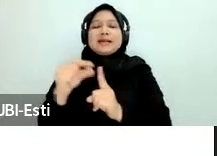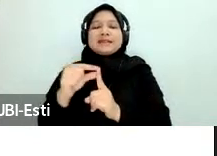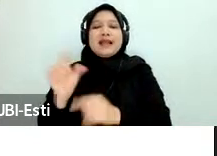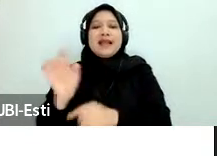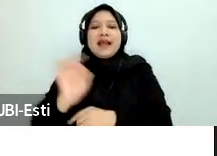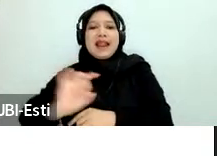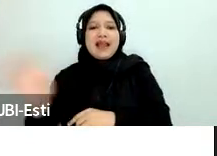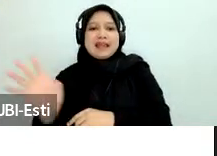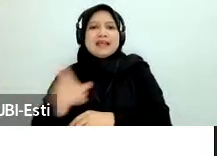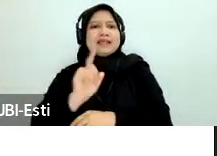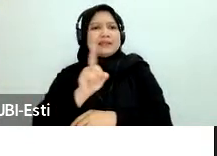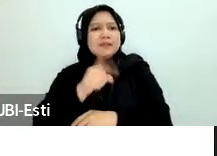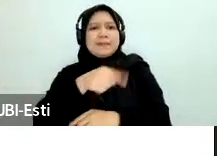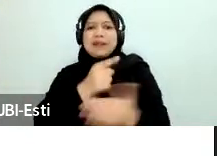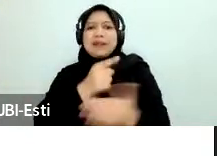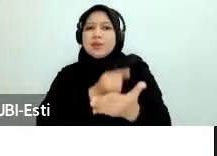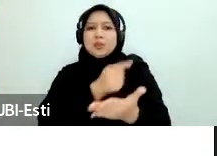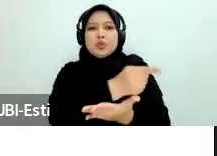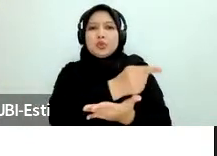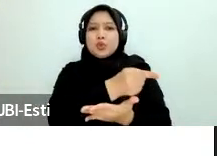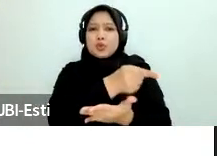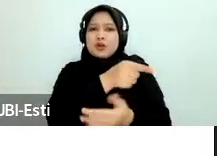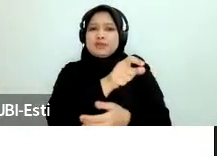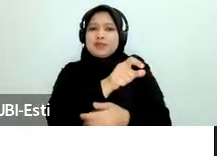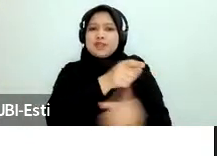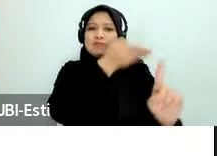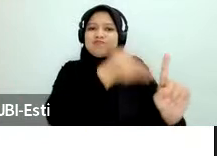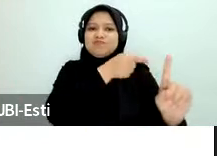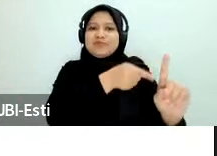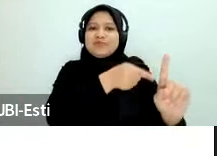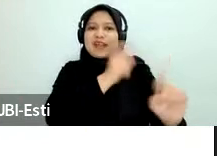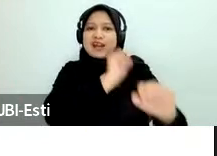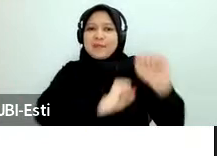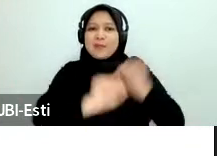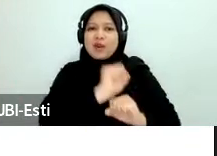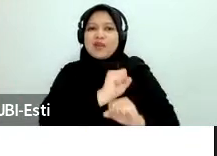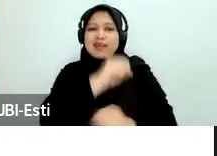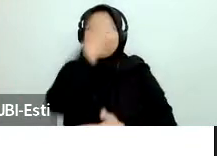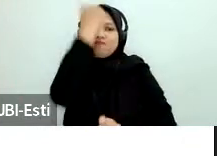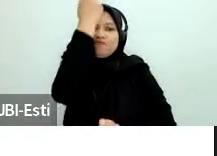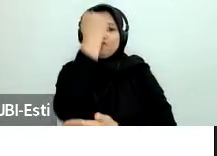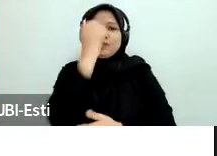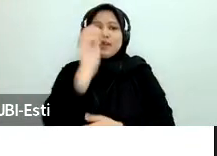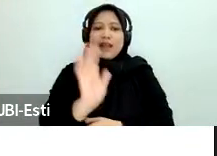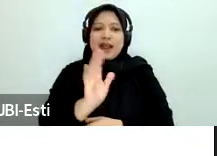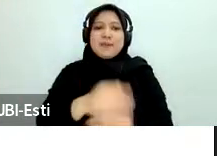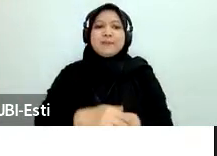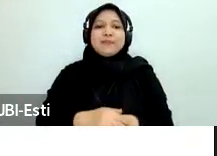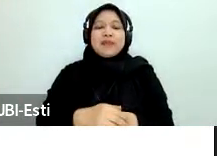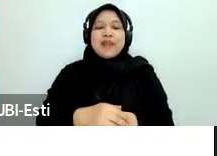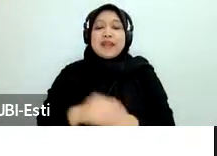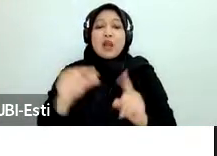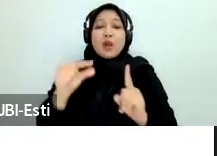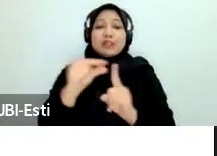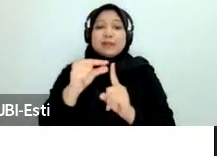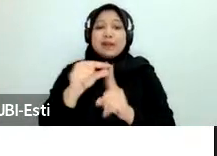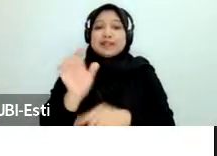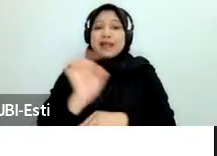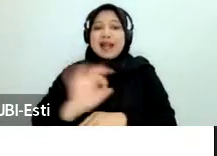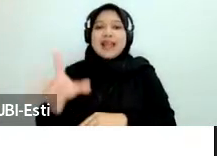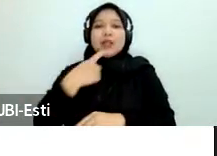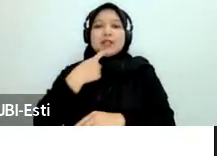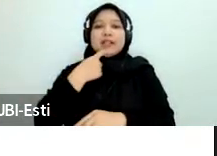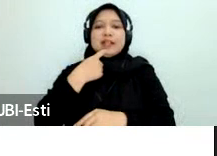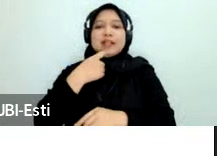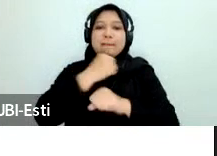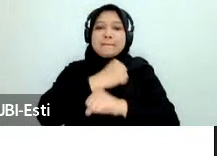sesuatu atau perbuatan tertentu kemudian dilakukan untuk membela diri gips pasal lainnya ya pesawat membela diri